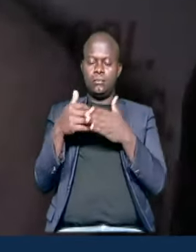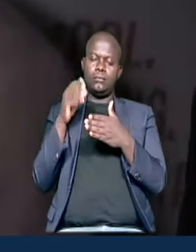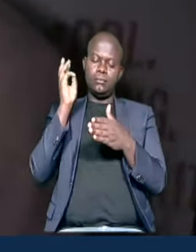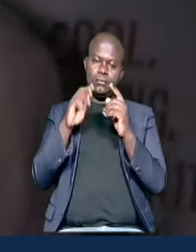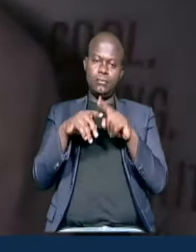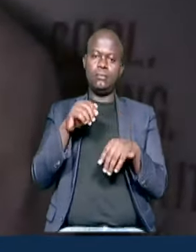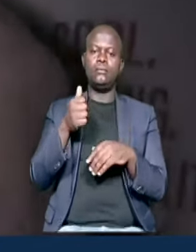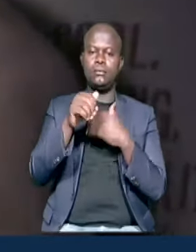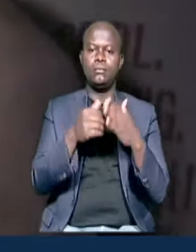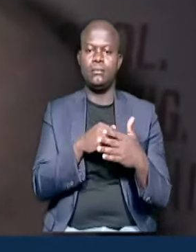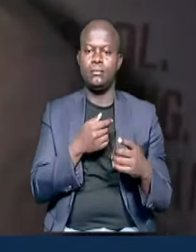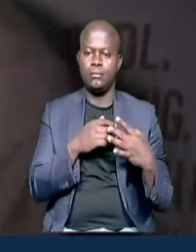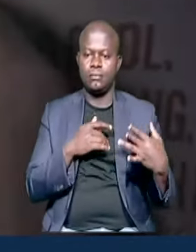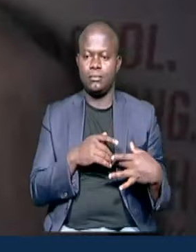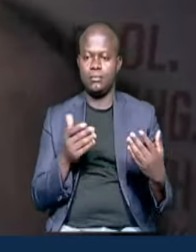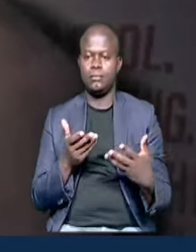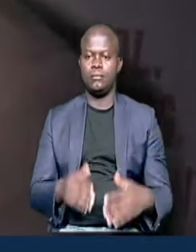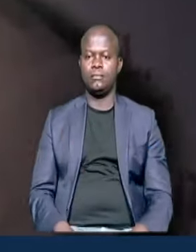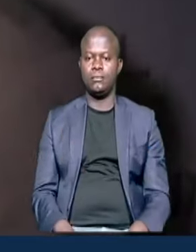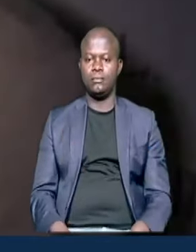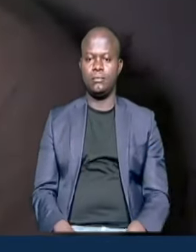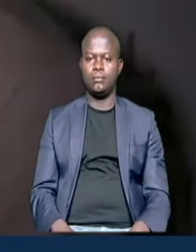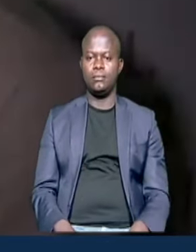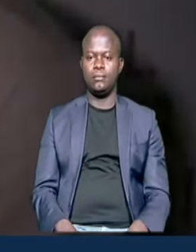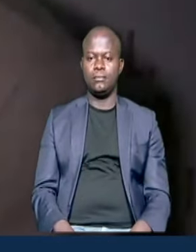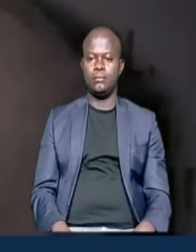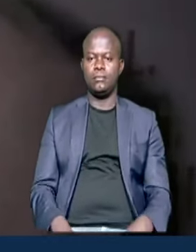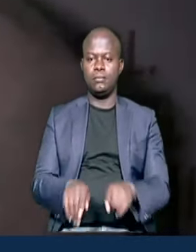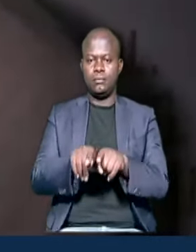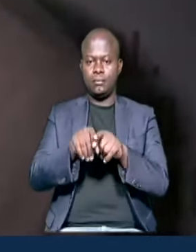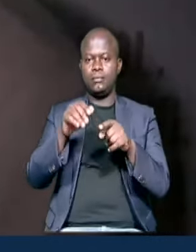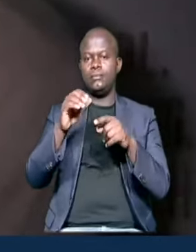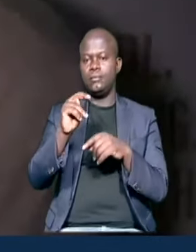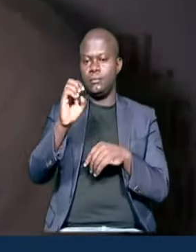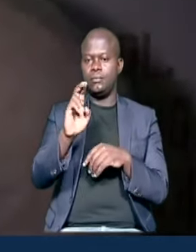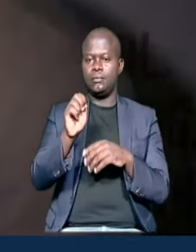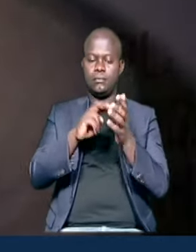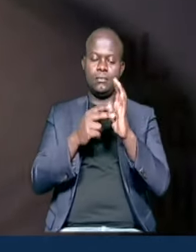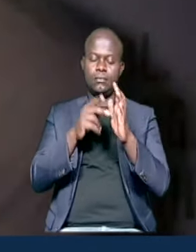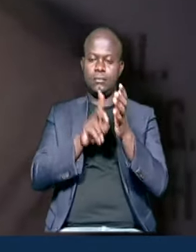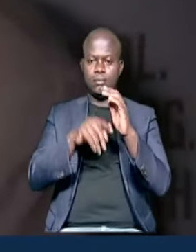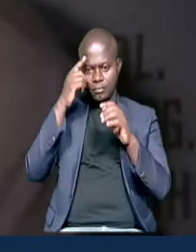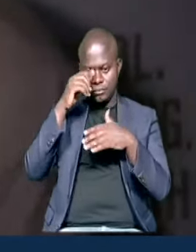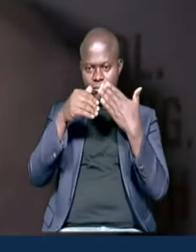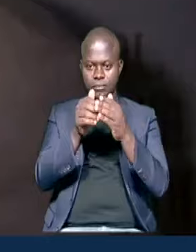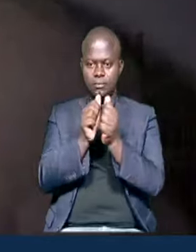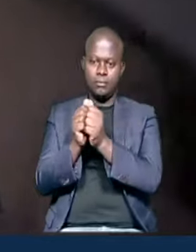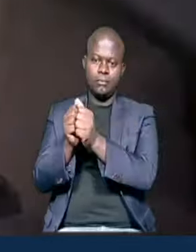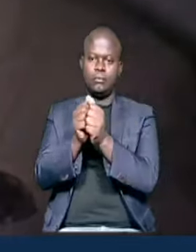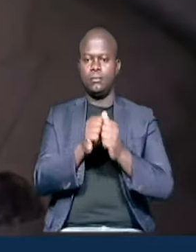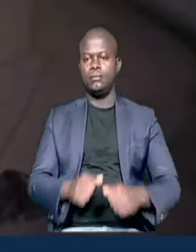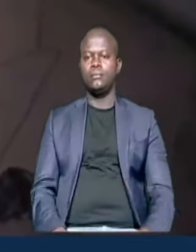Kuri mwebwe imbamutima zanyu nize, ariko nkawe nka kapiteni nka Chuti Dominique Savio, gutwara iki gikombe bivuze iki kuri wowe? None akaba ari n'igikombe